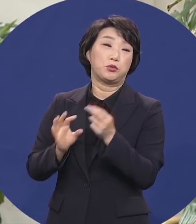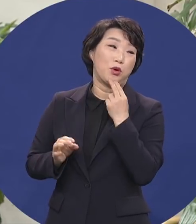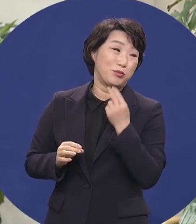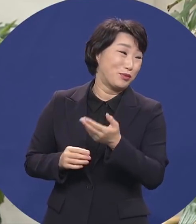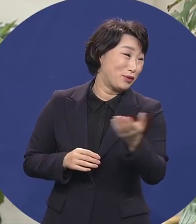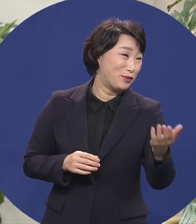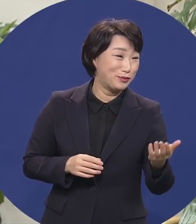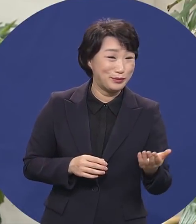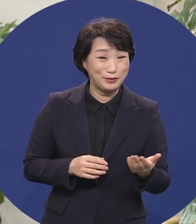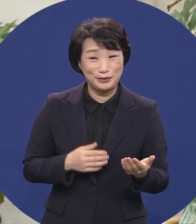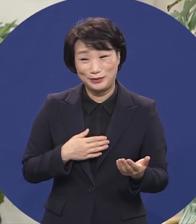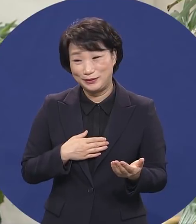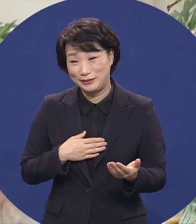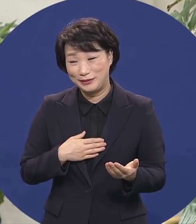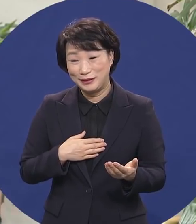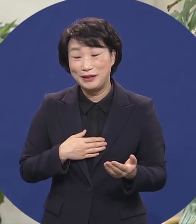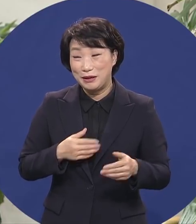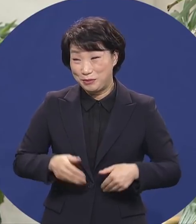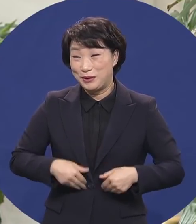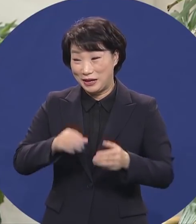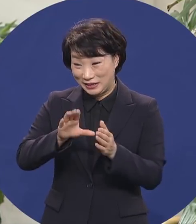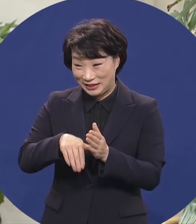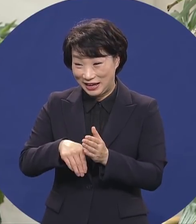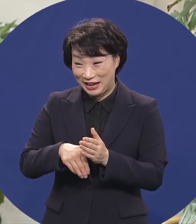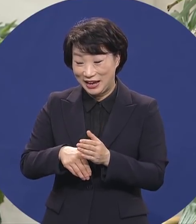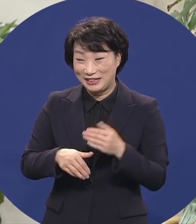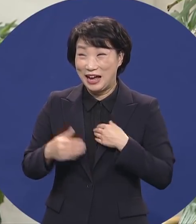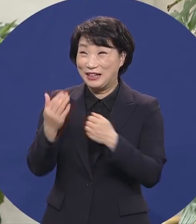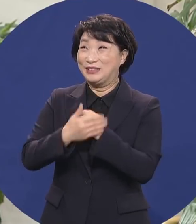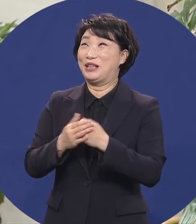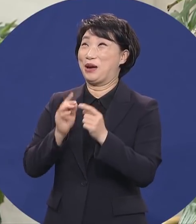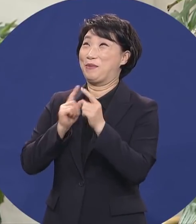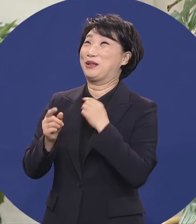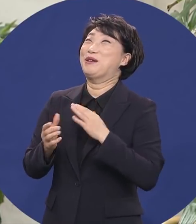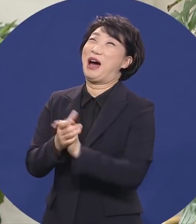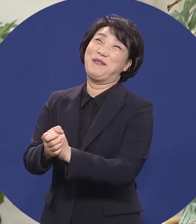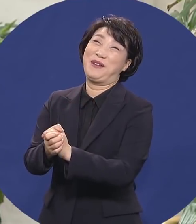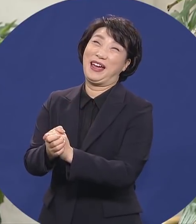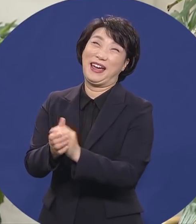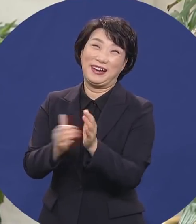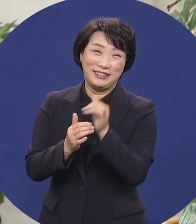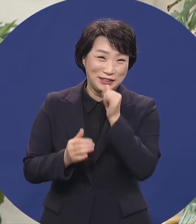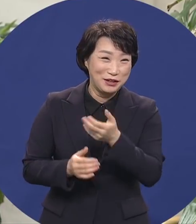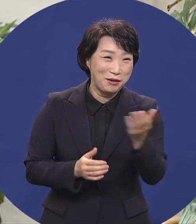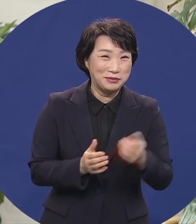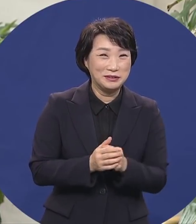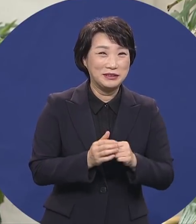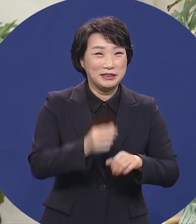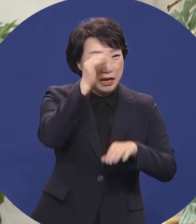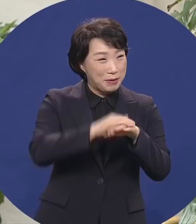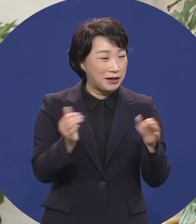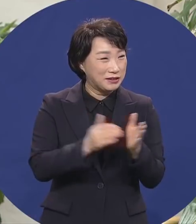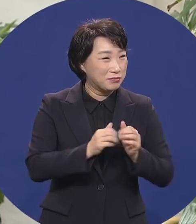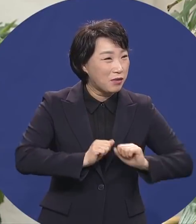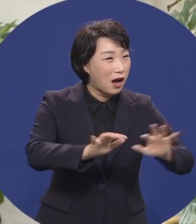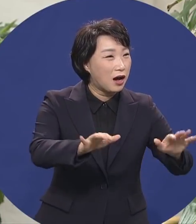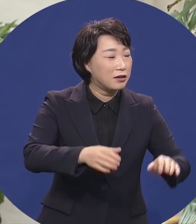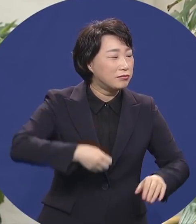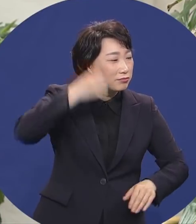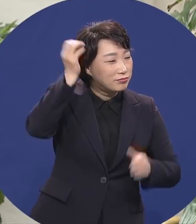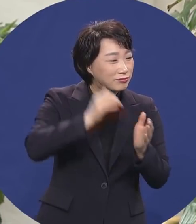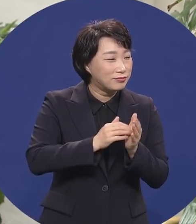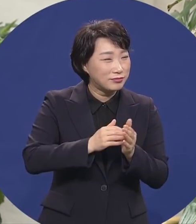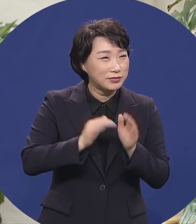없어. 그냥 필요에 따라 은혜스러운 말씀은 아멘, 밖에 나만 잊어버리고 그